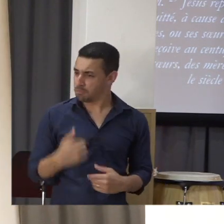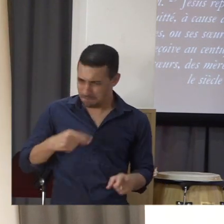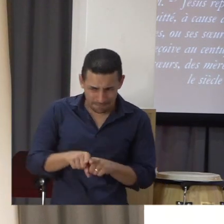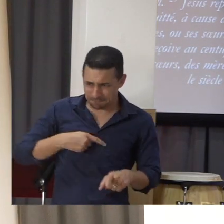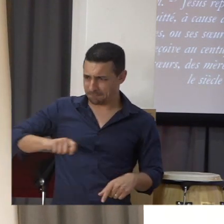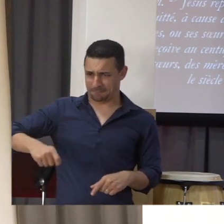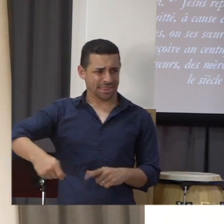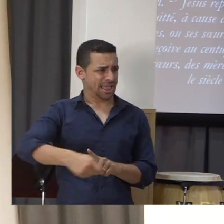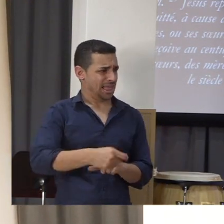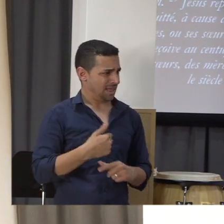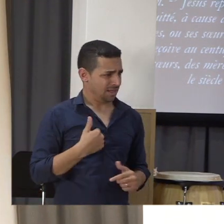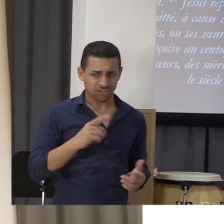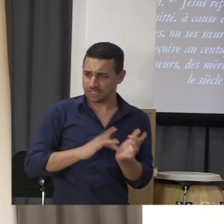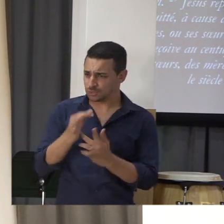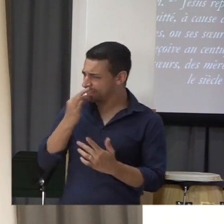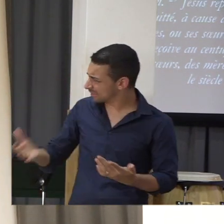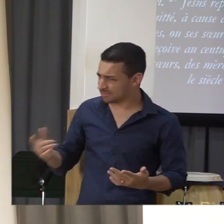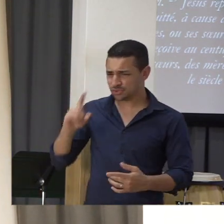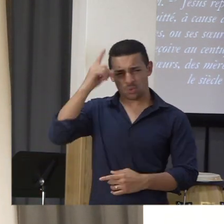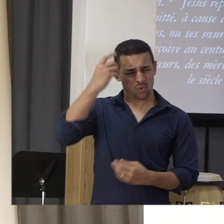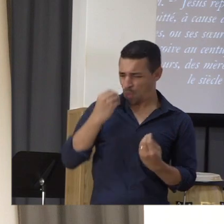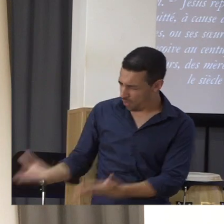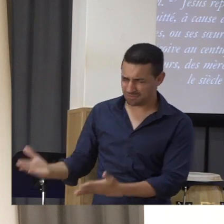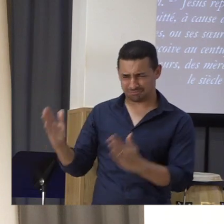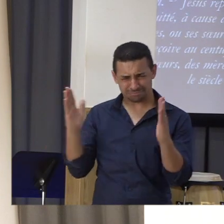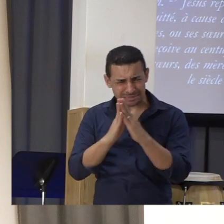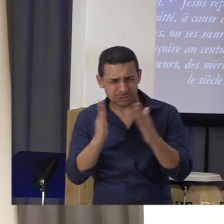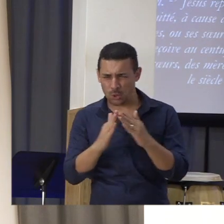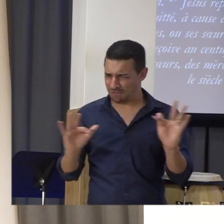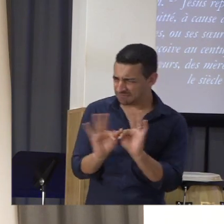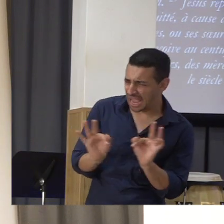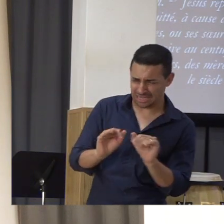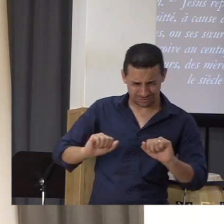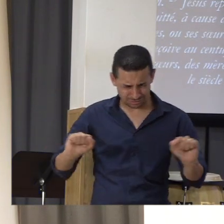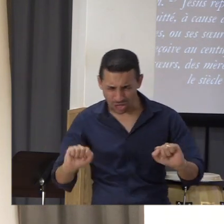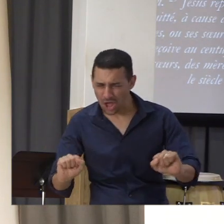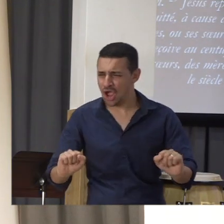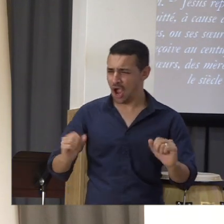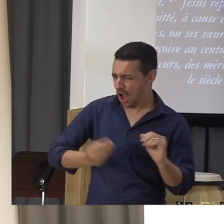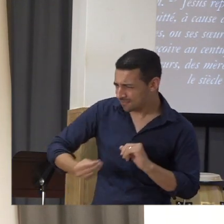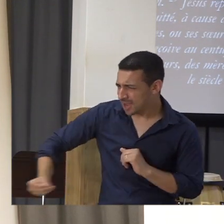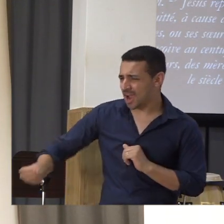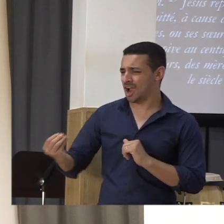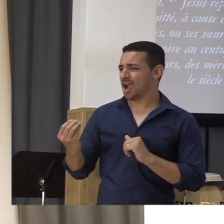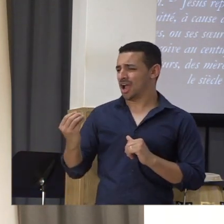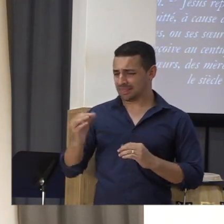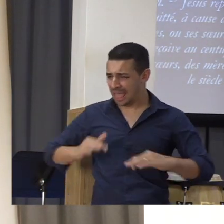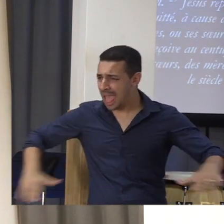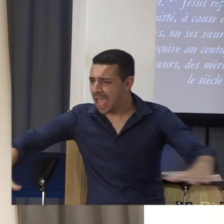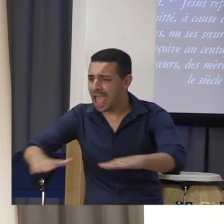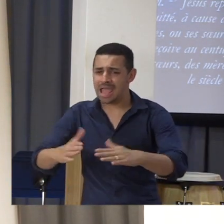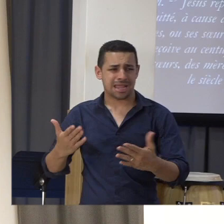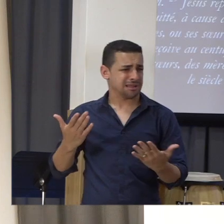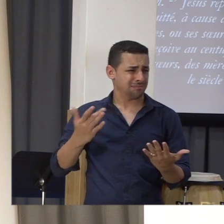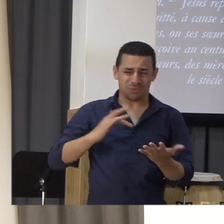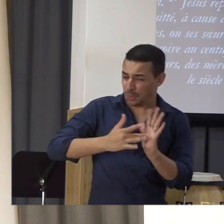Et qu'est-ce que Jésus lui dit? Il aura des maisons, des frères, des sœurs, des enfants et des terres,